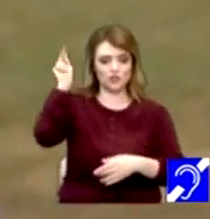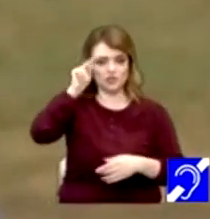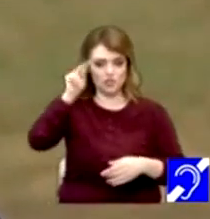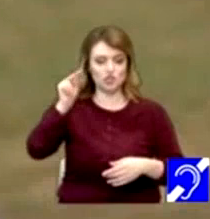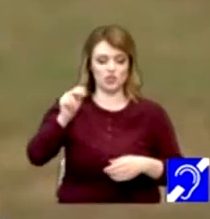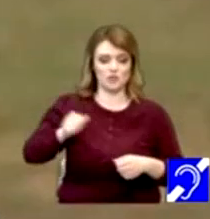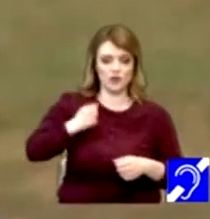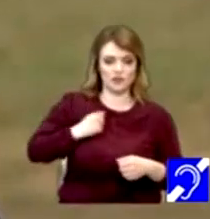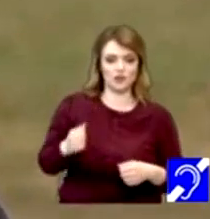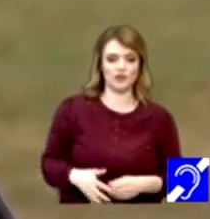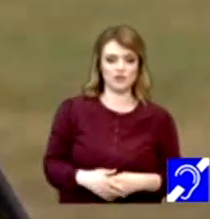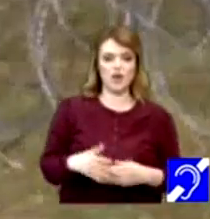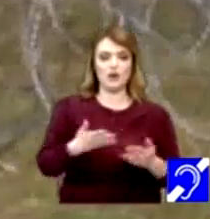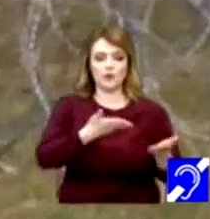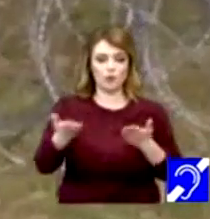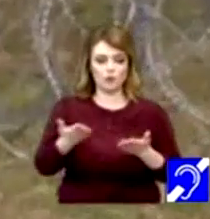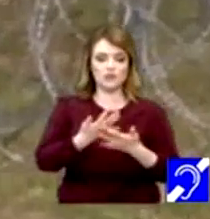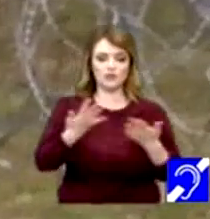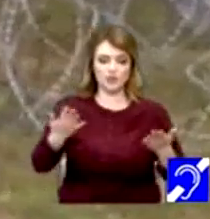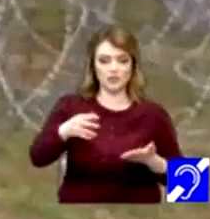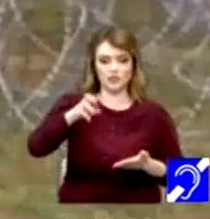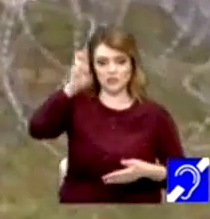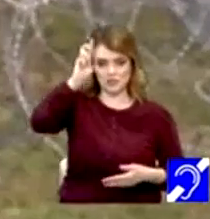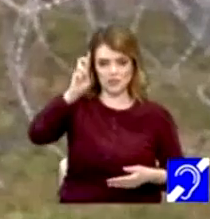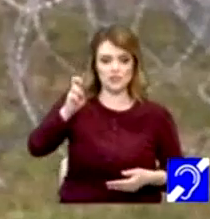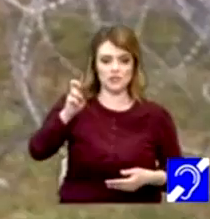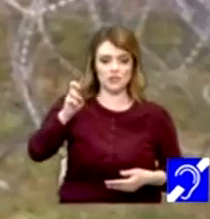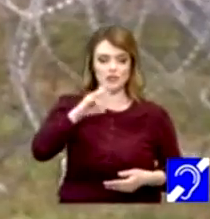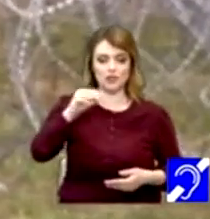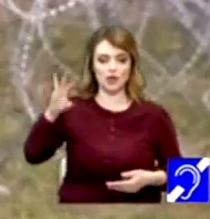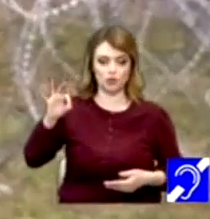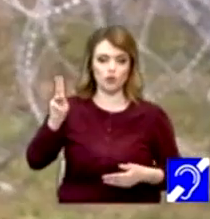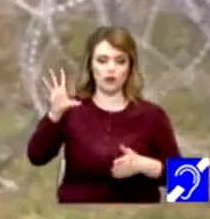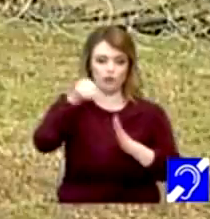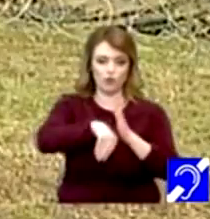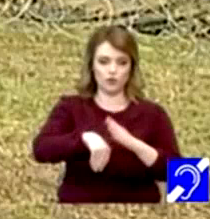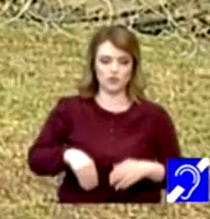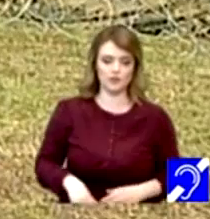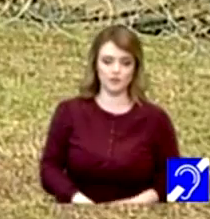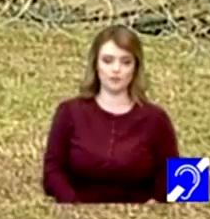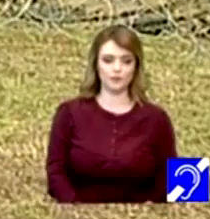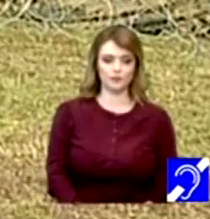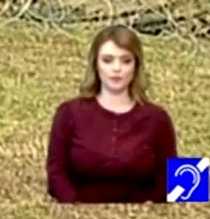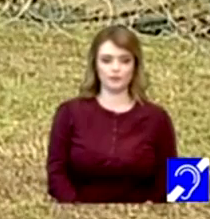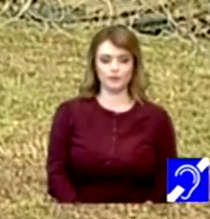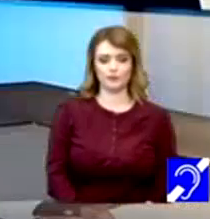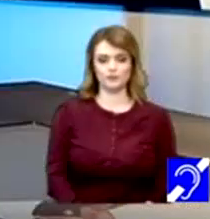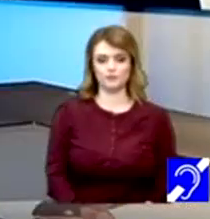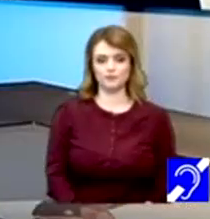cu militari din diverse țări NATO. Polonia va mai crea anul acesta două regimente de artilerie și un batalion de cercetare.